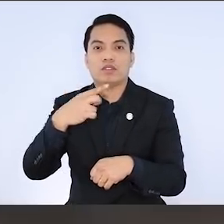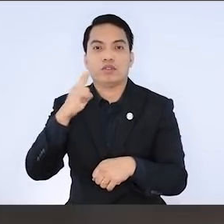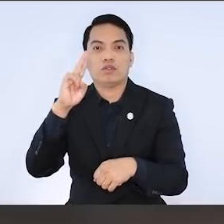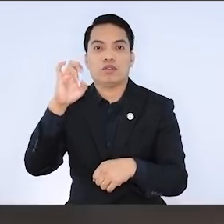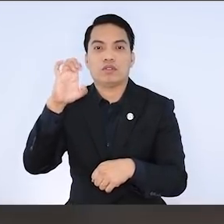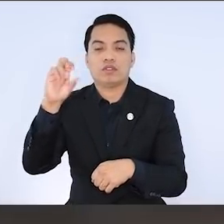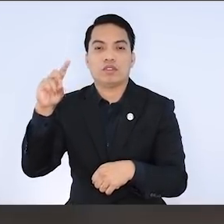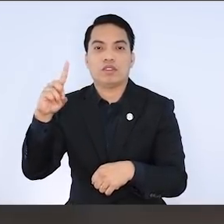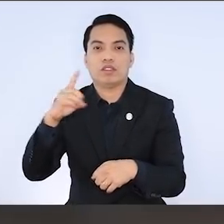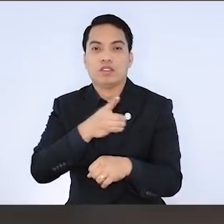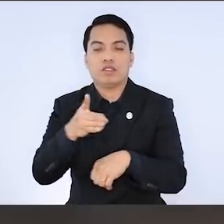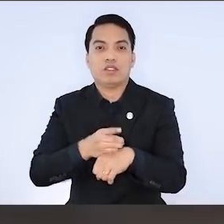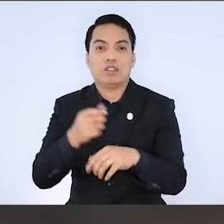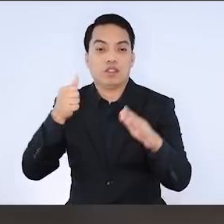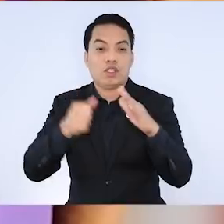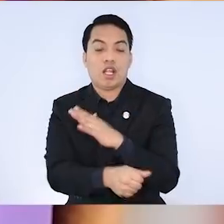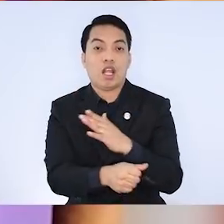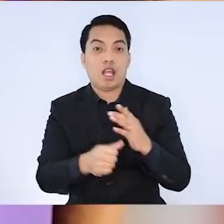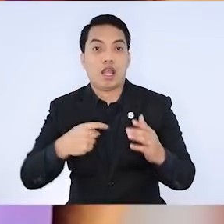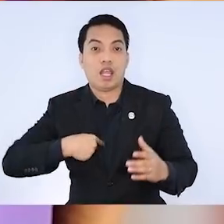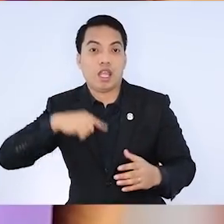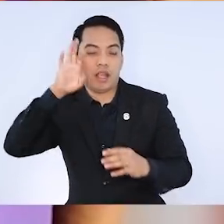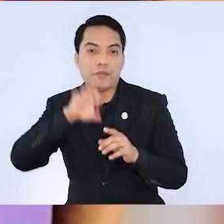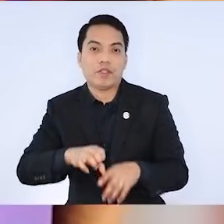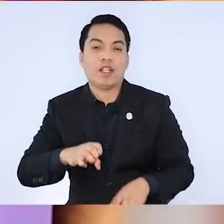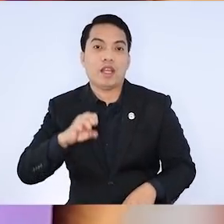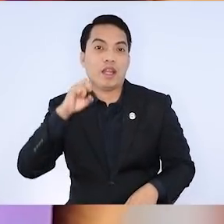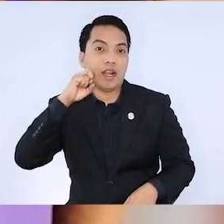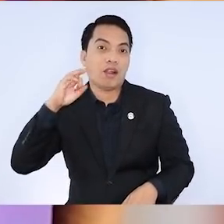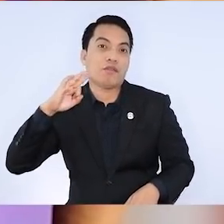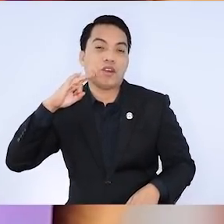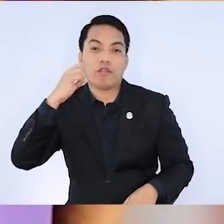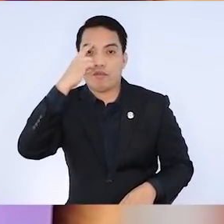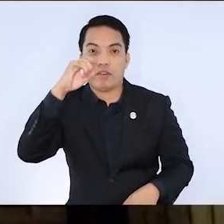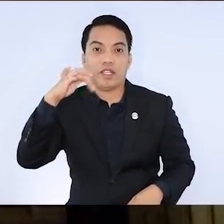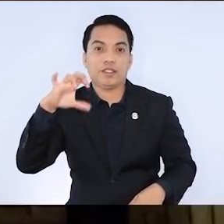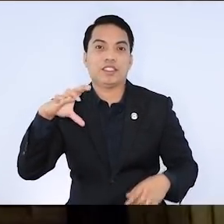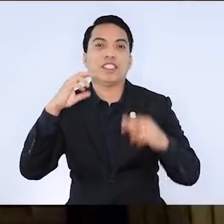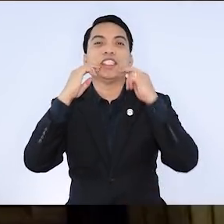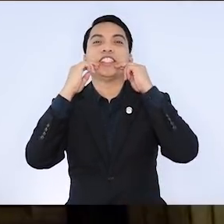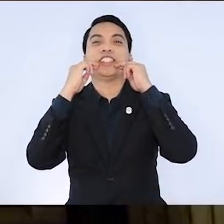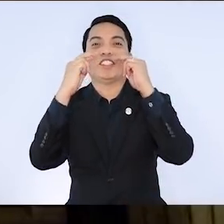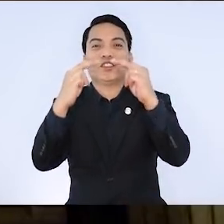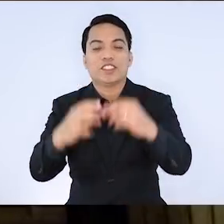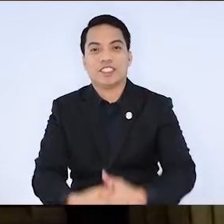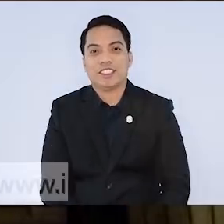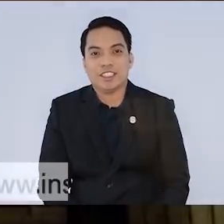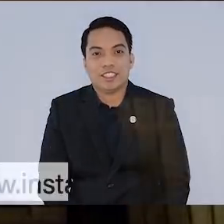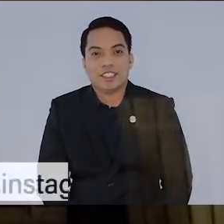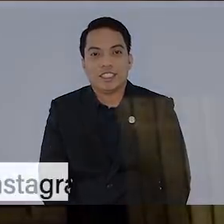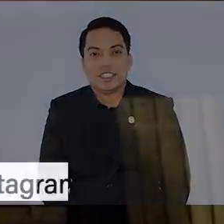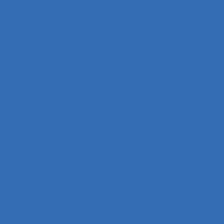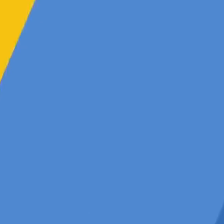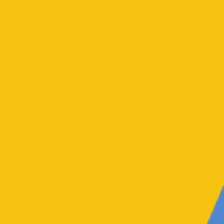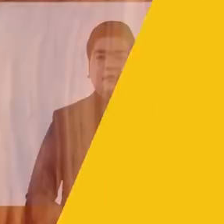distrito ng Abra, ako po ang kapatid na Erica Fernandez para sa Iglesia ni Cristo News